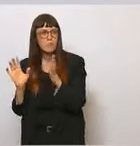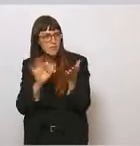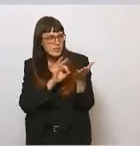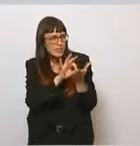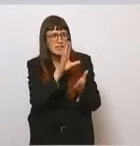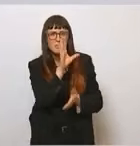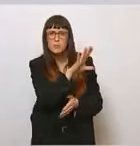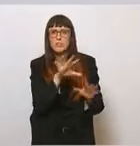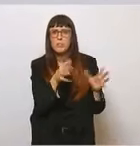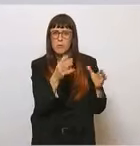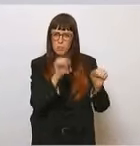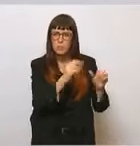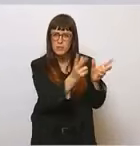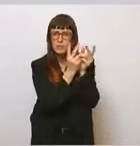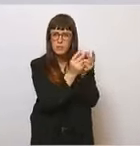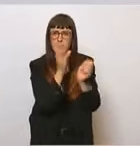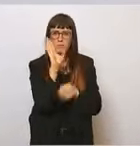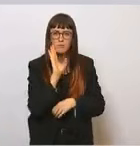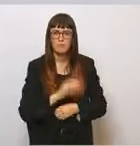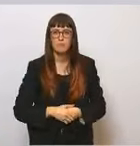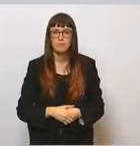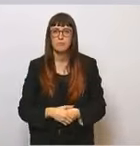là-dessus?